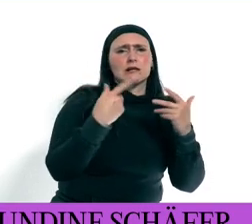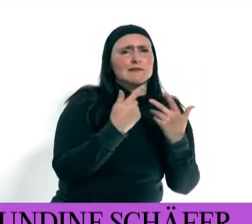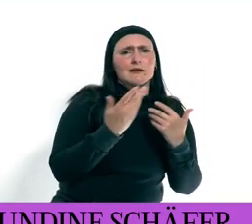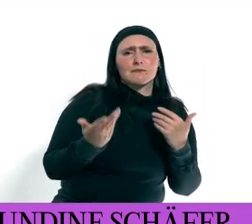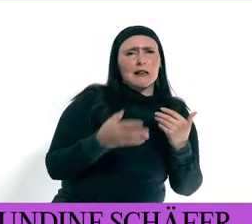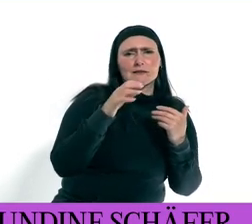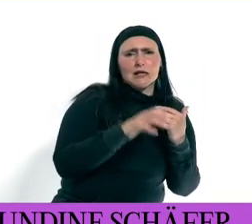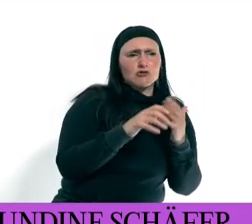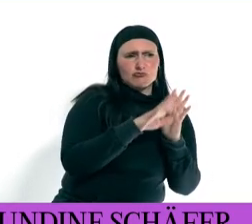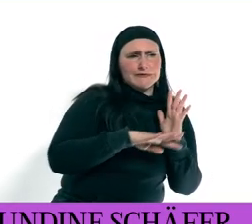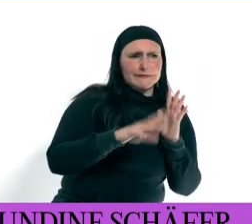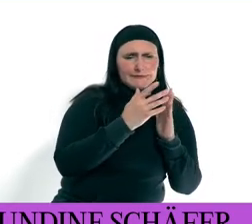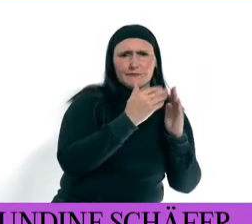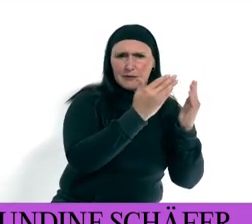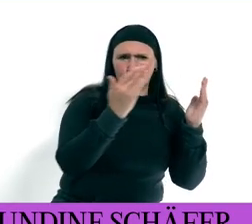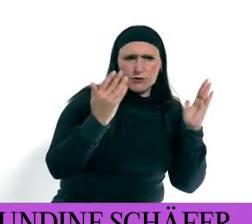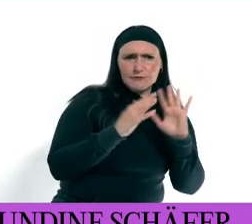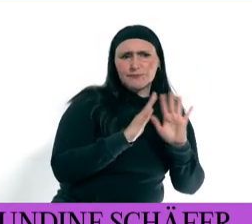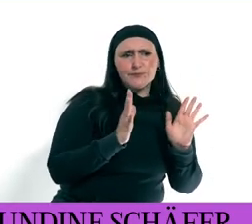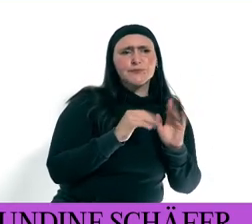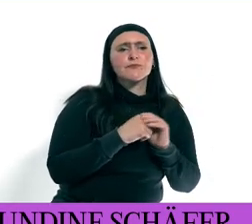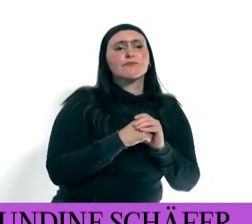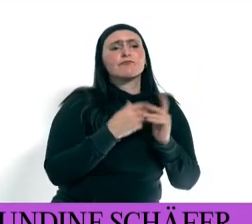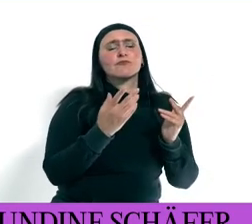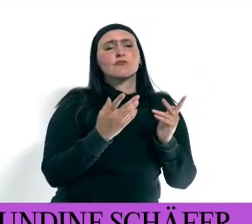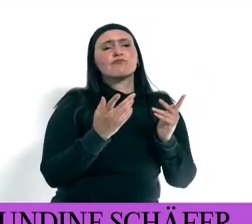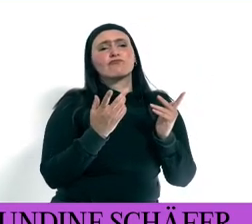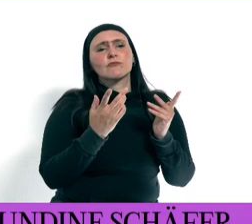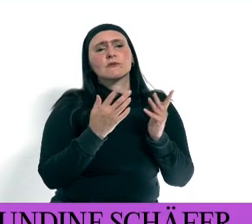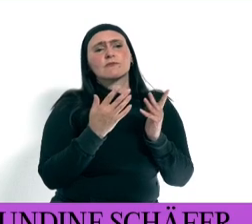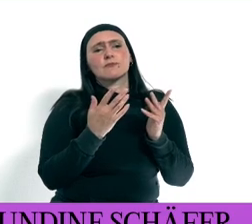Begegnungsmöglichkeiten. Wie gesagt, es gibt davon in Bangladesch nicht allzu viele.